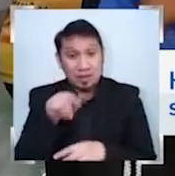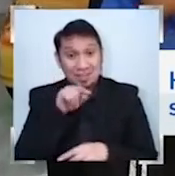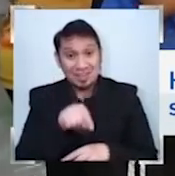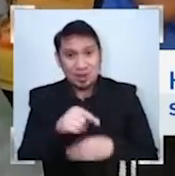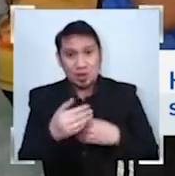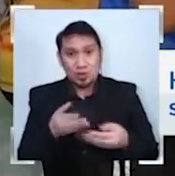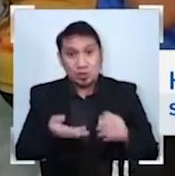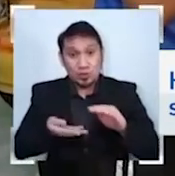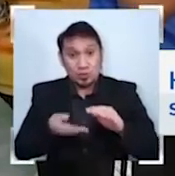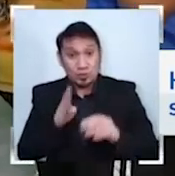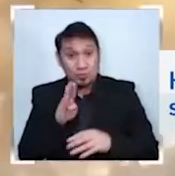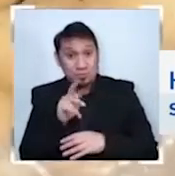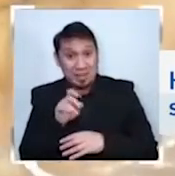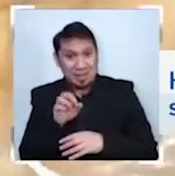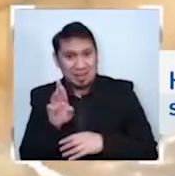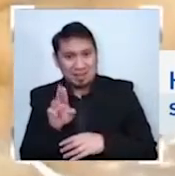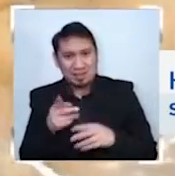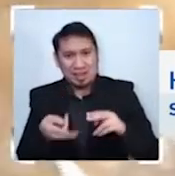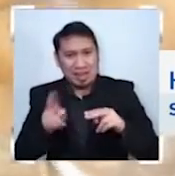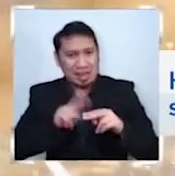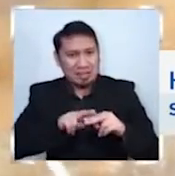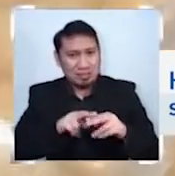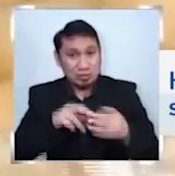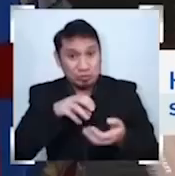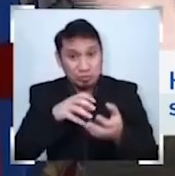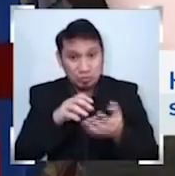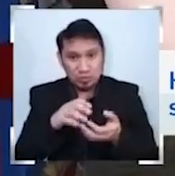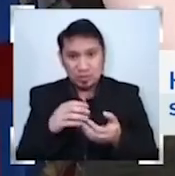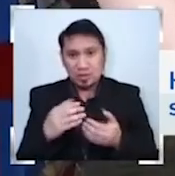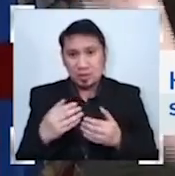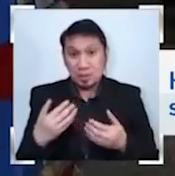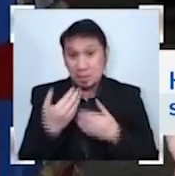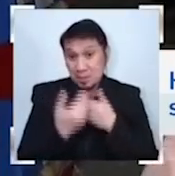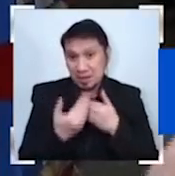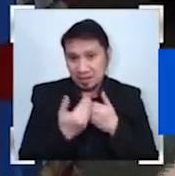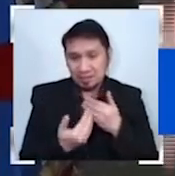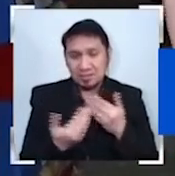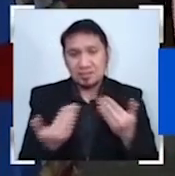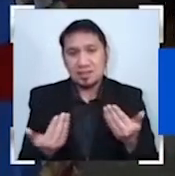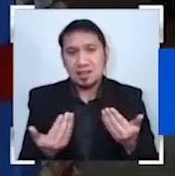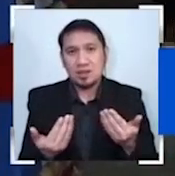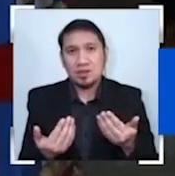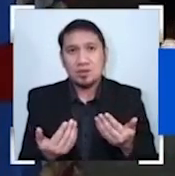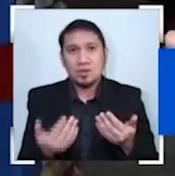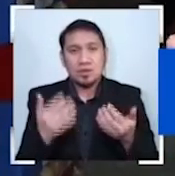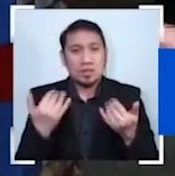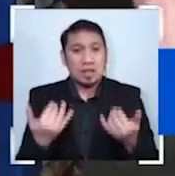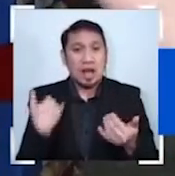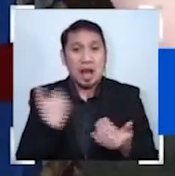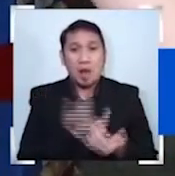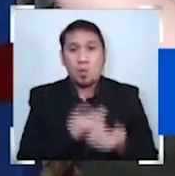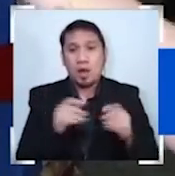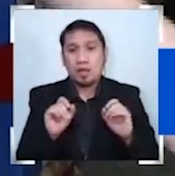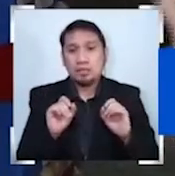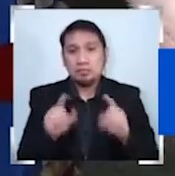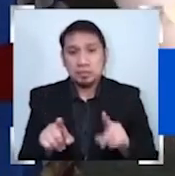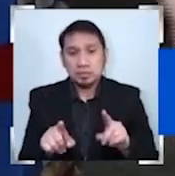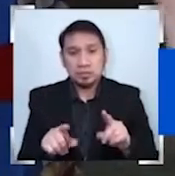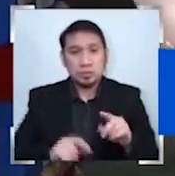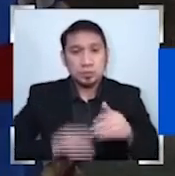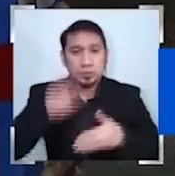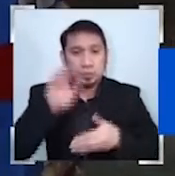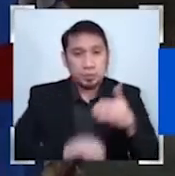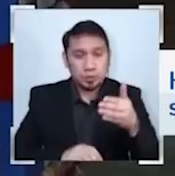ng pandesal. Pero sa halip na mabawi ang gastos, yung sales namin ang bumaba. Community bakery kami, hindi